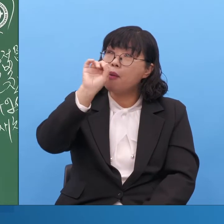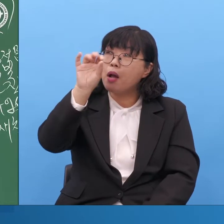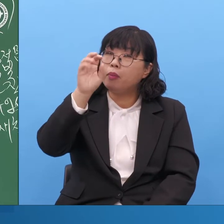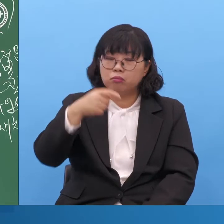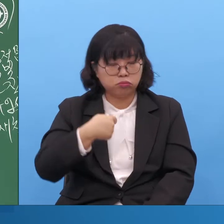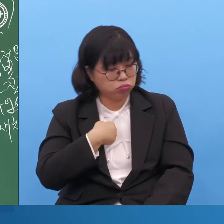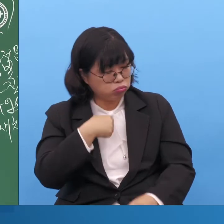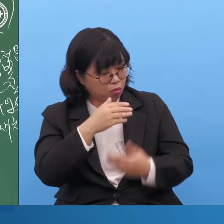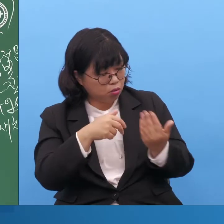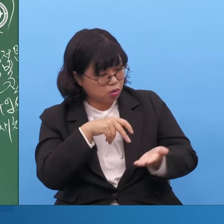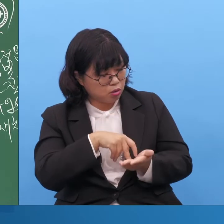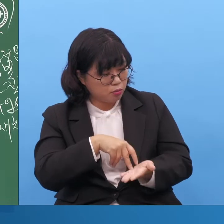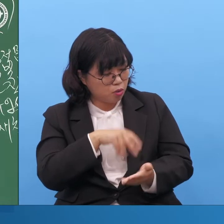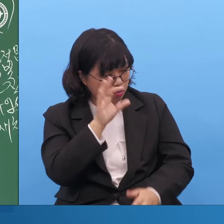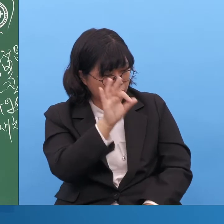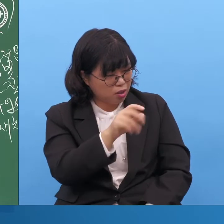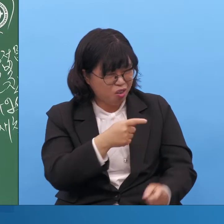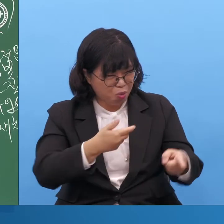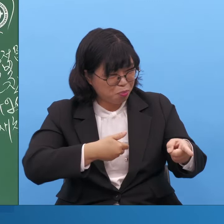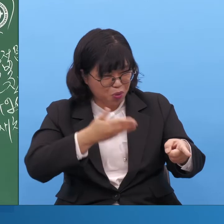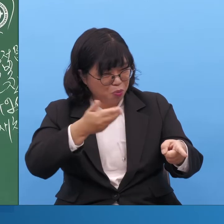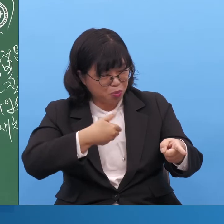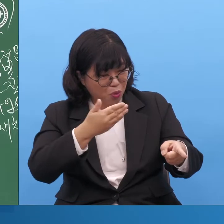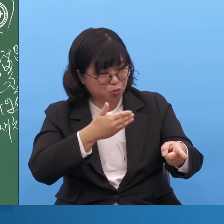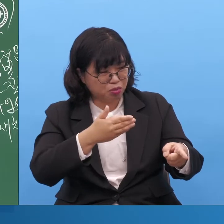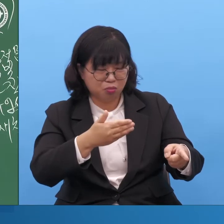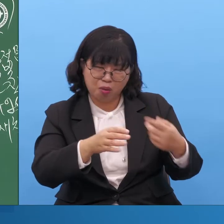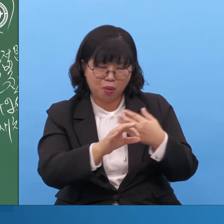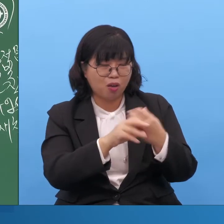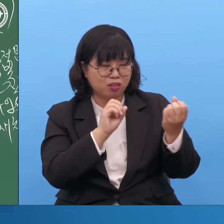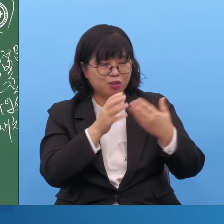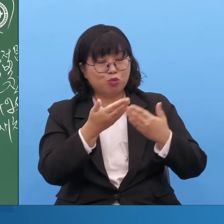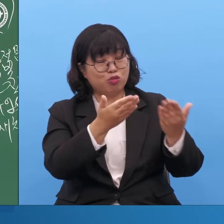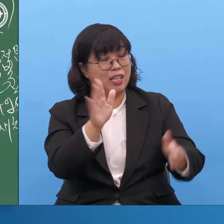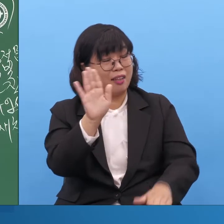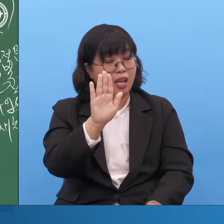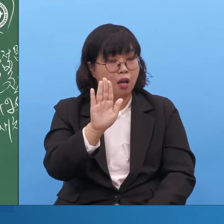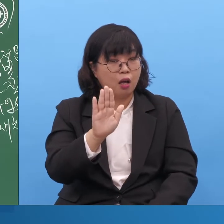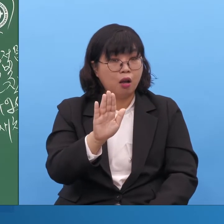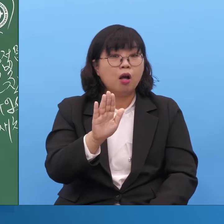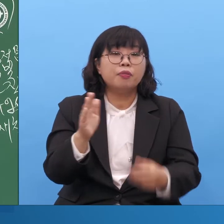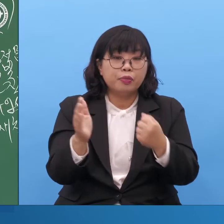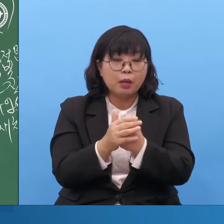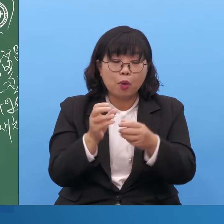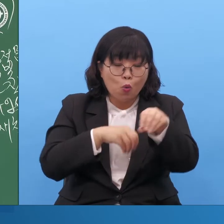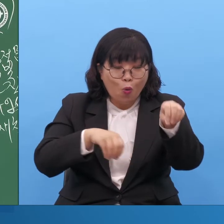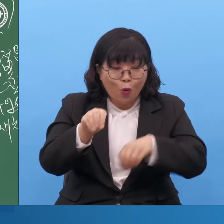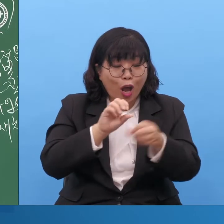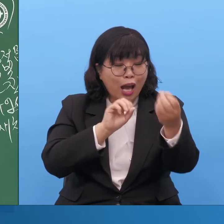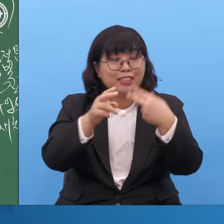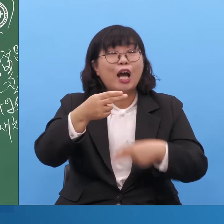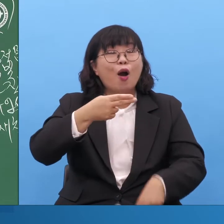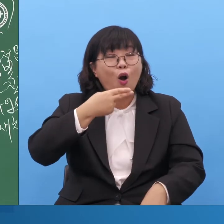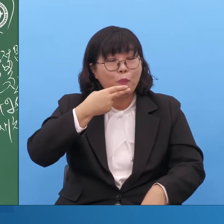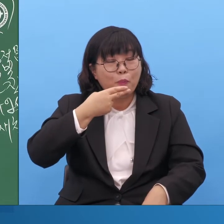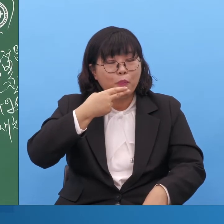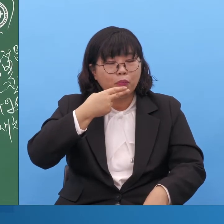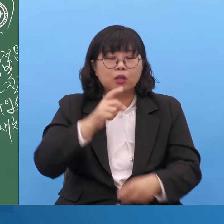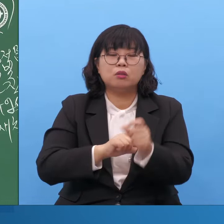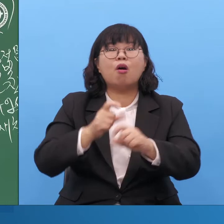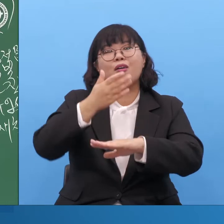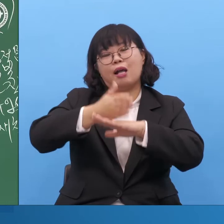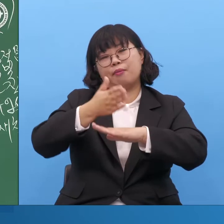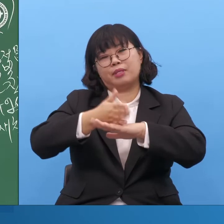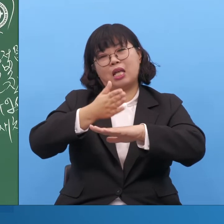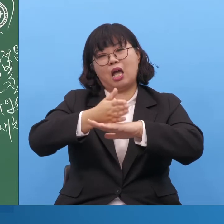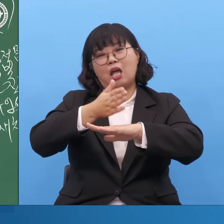낙심할 things you don't 이유 없다. need. So don't become discouraged. 만약 마지막으로 여러분에게 도저히 해결할 수 없는